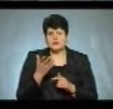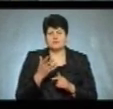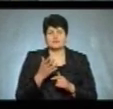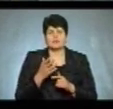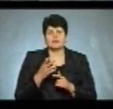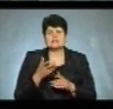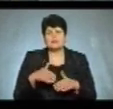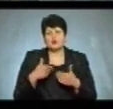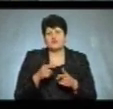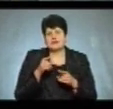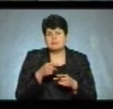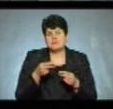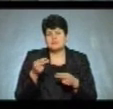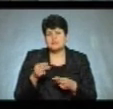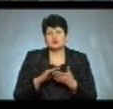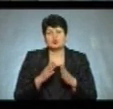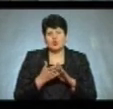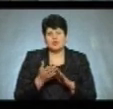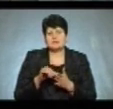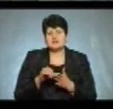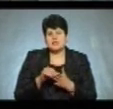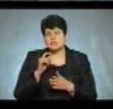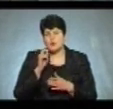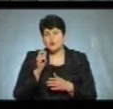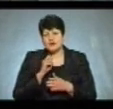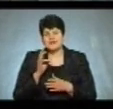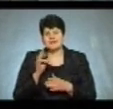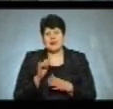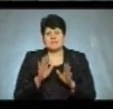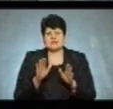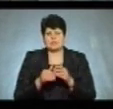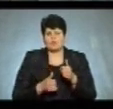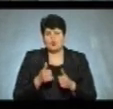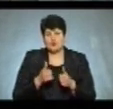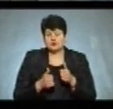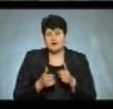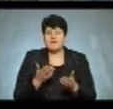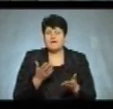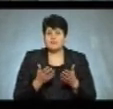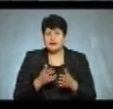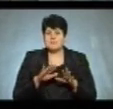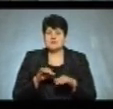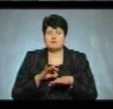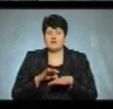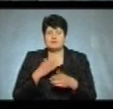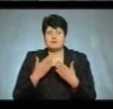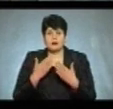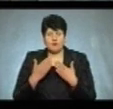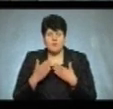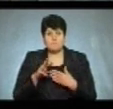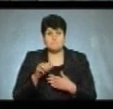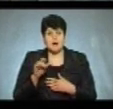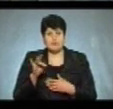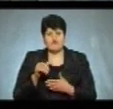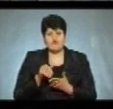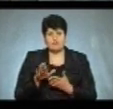щороку, запропонував укласти договір для представлення України на пісенному конкурсі. Однак після проведених перемовин Мару